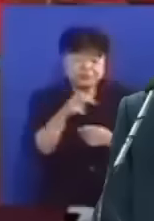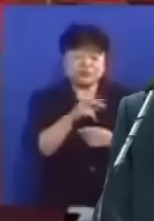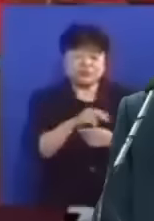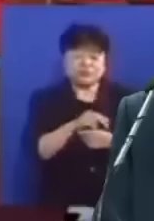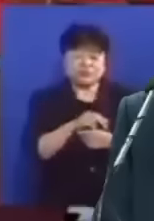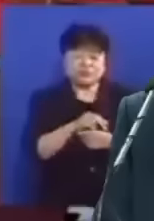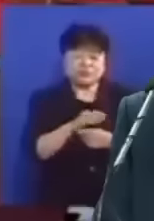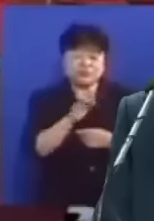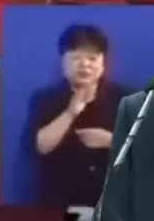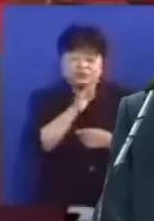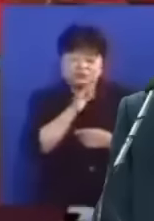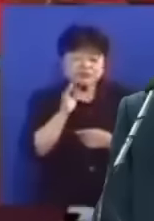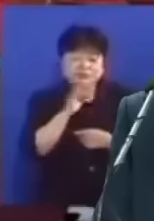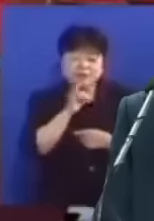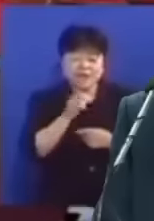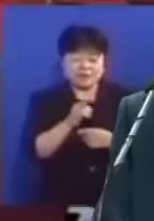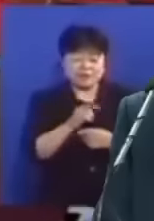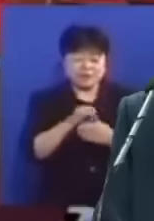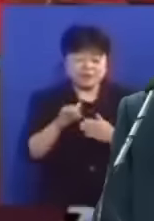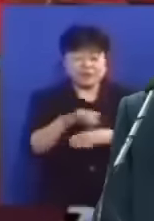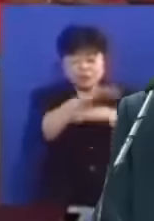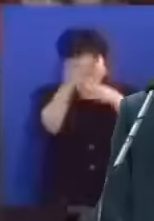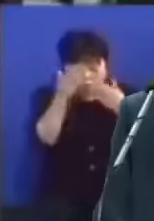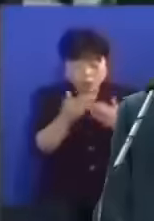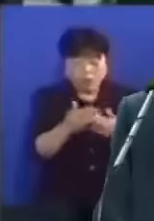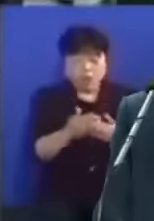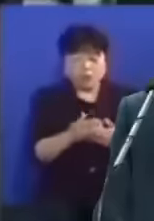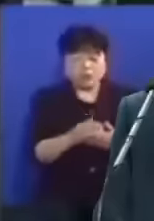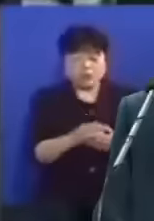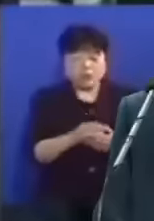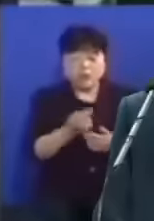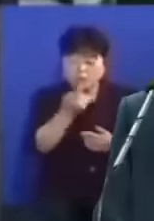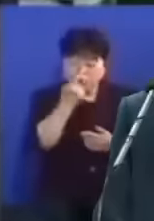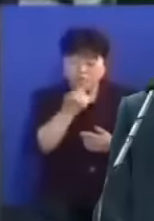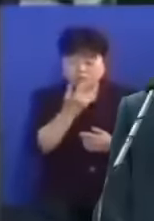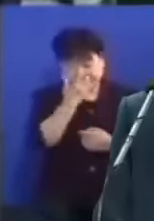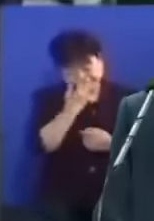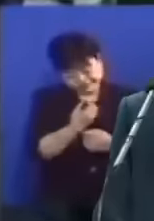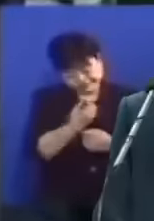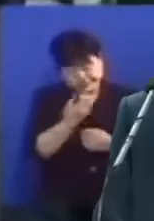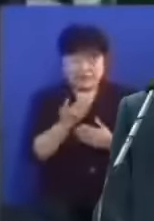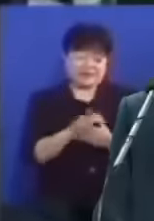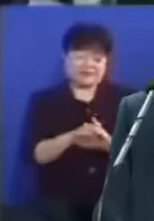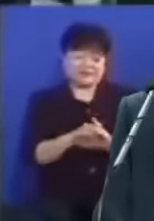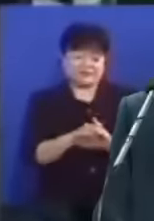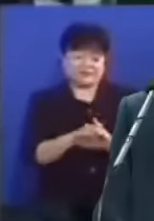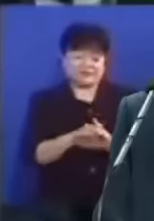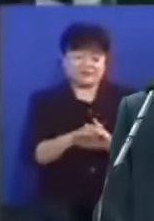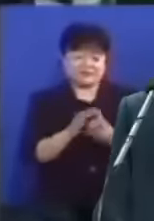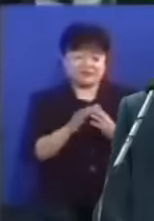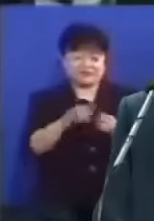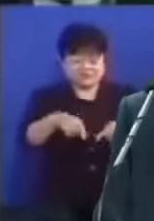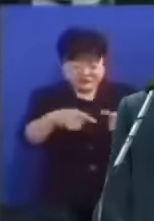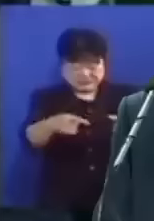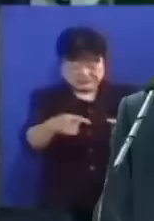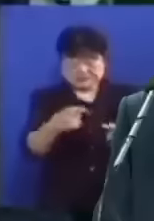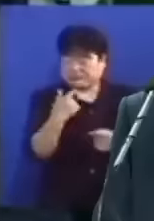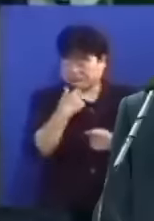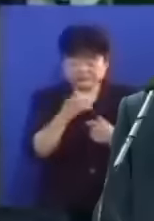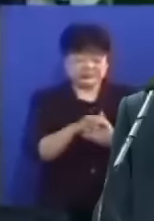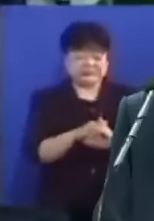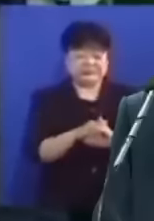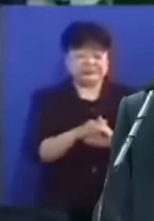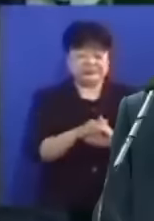말하고 부정적으로 말하면 온 가정이 그림자집니다. 우울합니다. 집에 들어오고 싶지